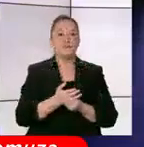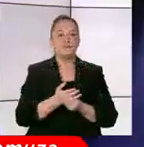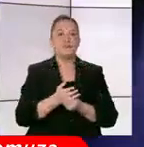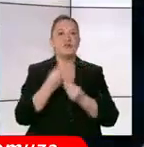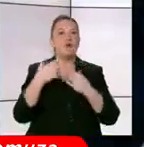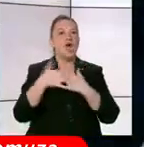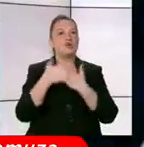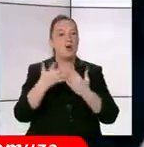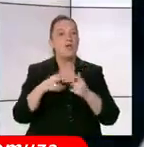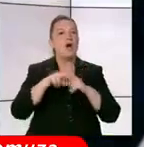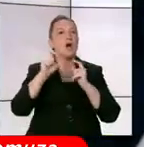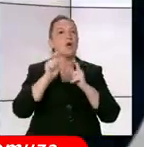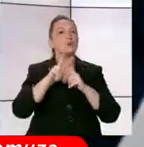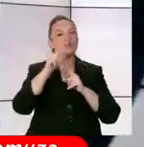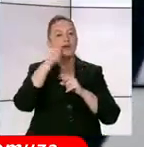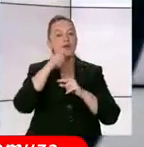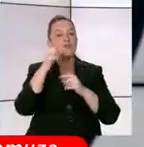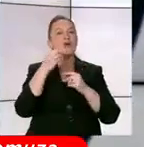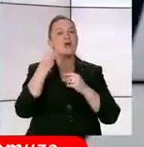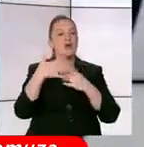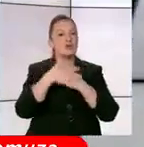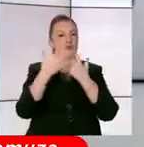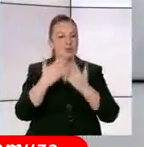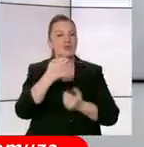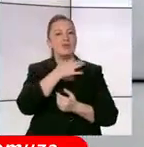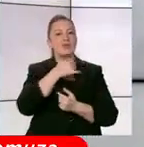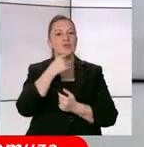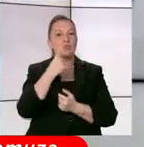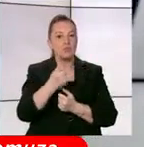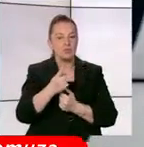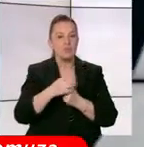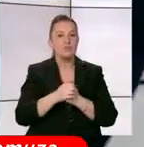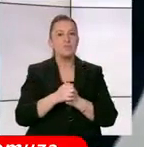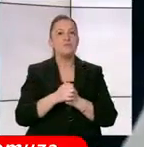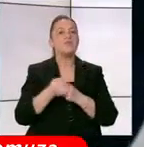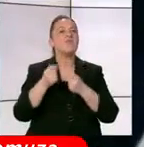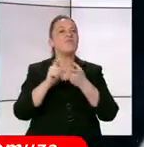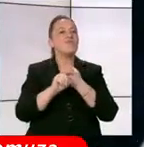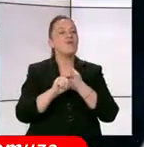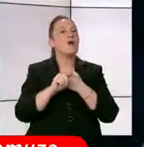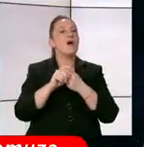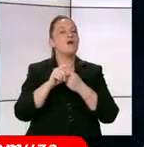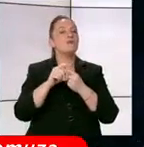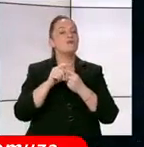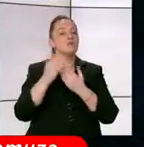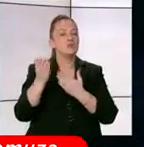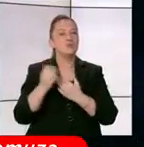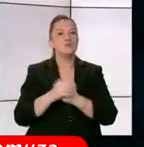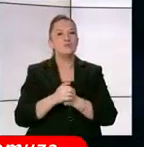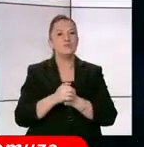İyi akşamlar Acun abicim. Nasılsın? Herkese iyi akşamlar diliyorum. Evet, teşekkür ediyoruz katıldığın için. Teşekkür ederim abi. Ve tabii ki söz sana bırakıyoruz. İyi olmaya çalışıyoruz abi.